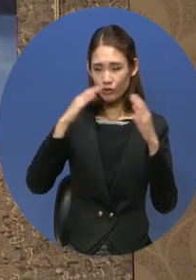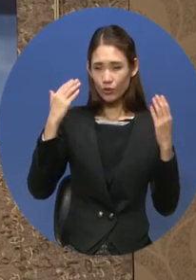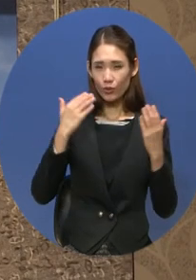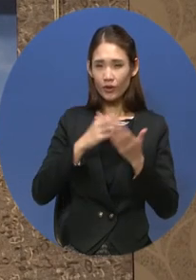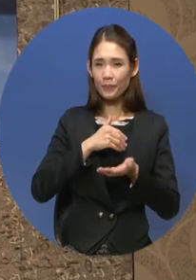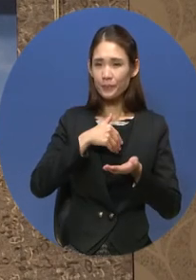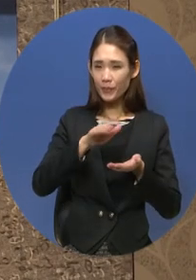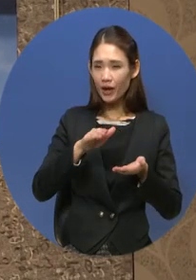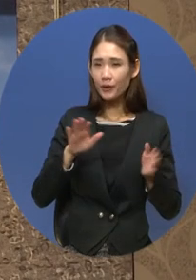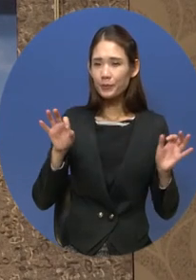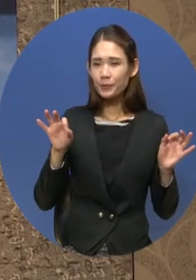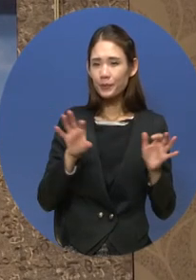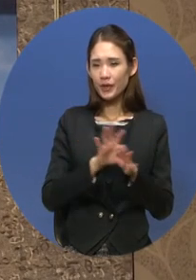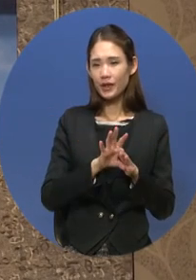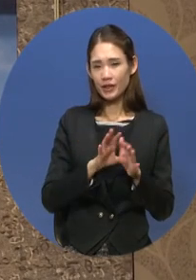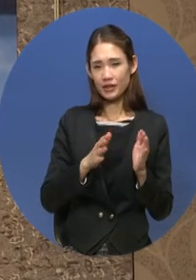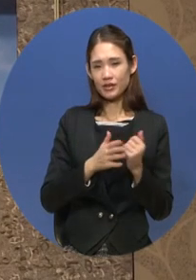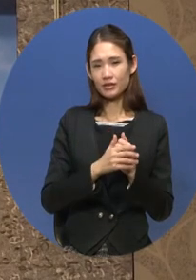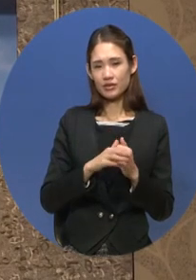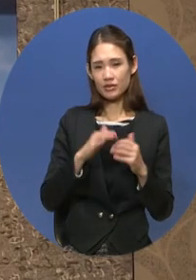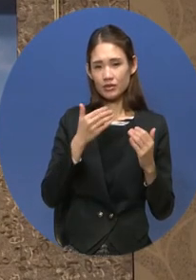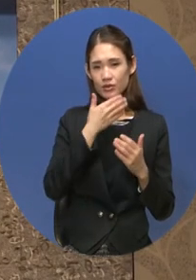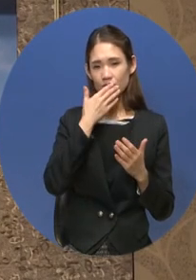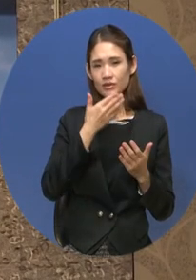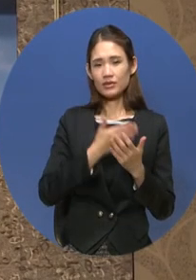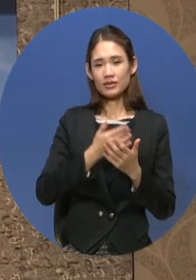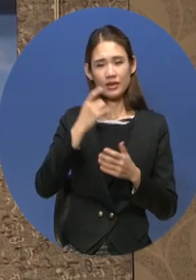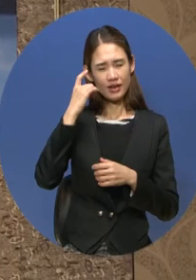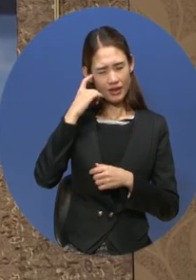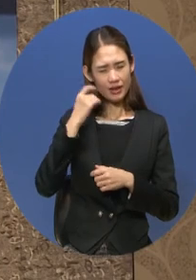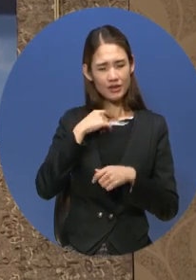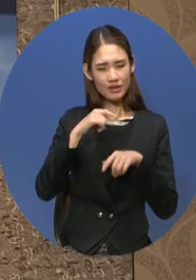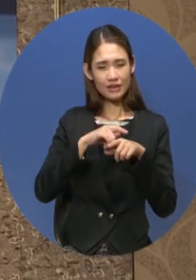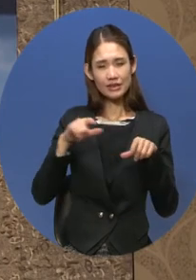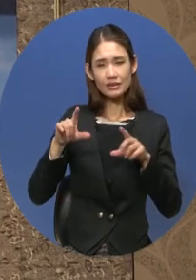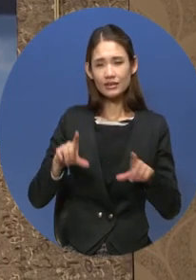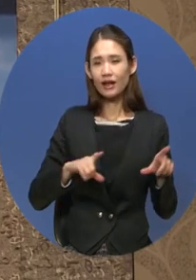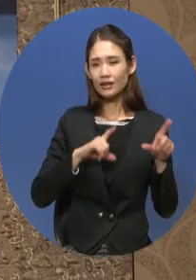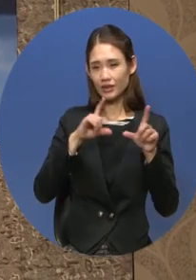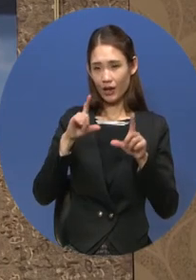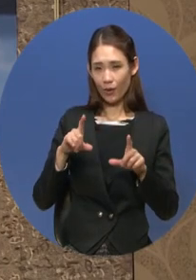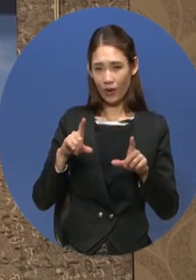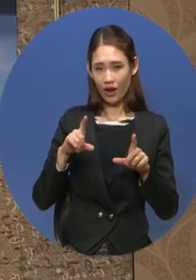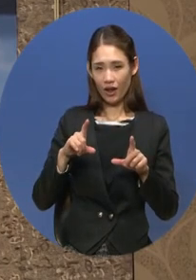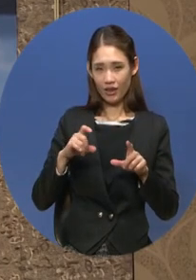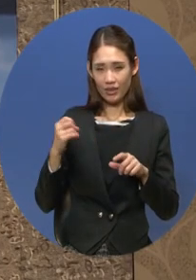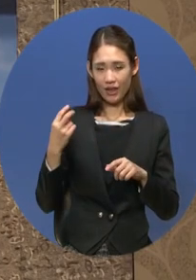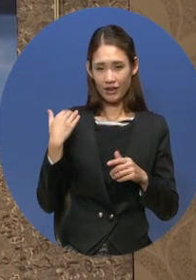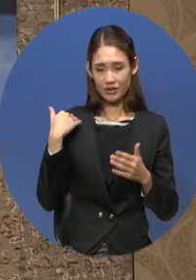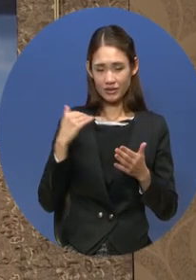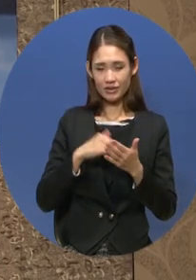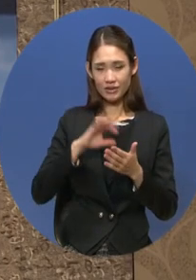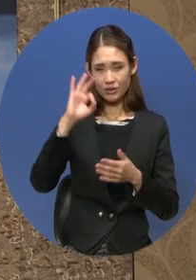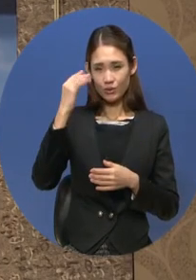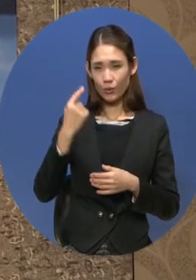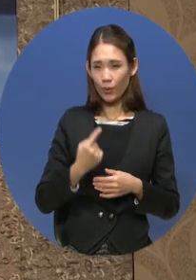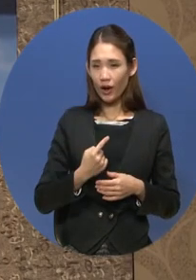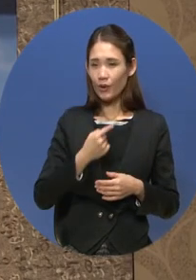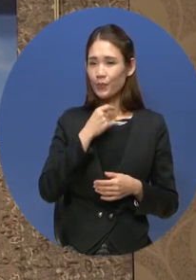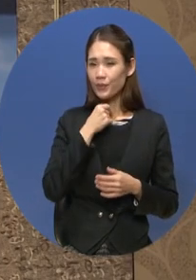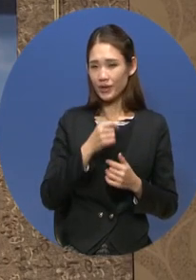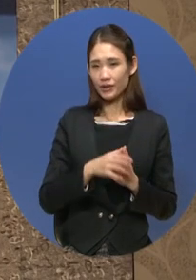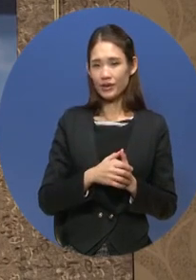완전히 퇴치해서 우리가 그동안 소중하다고 생각했던 그 일상들을 다시 찾을 수 있게 되기를